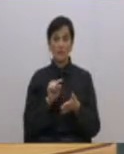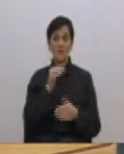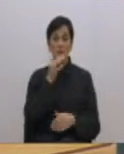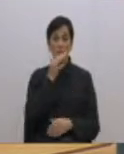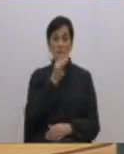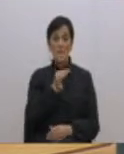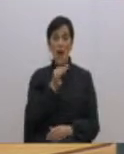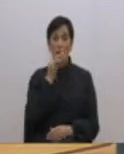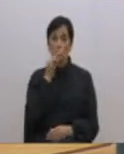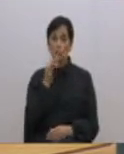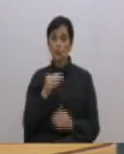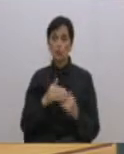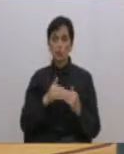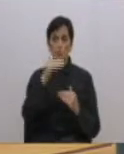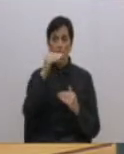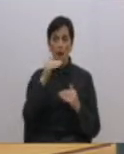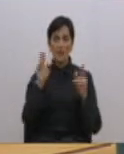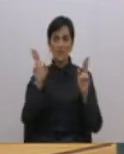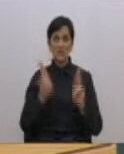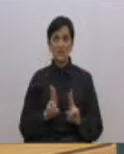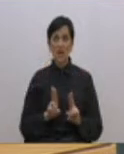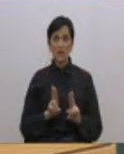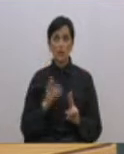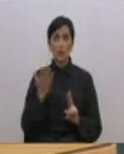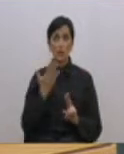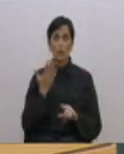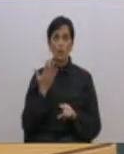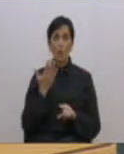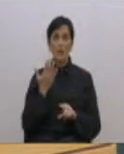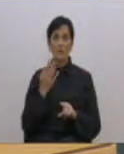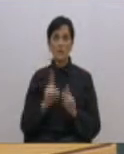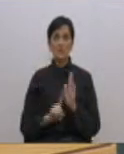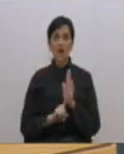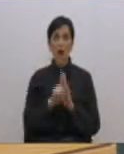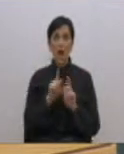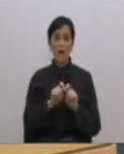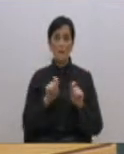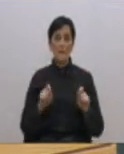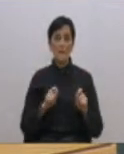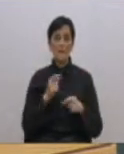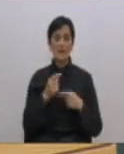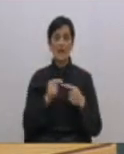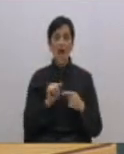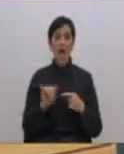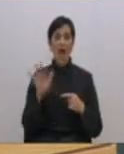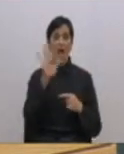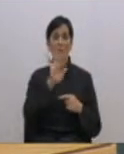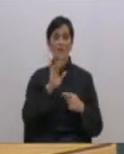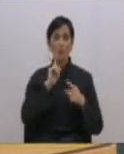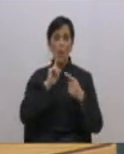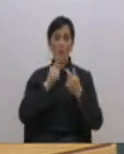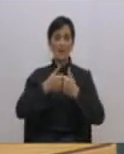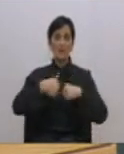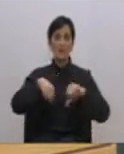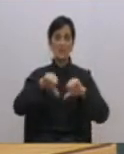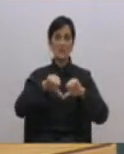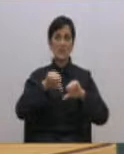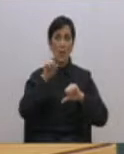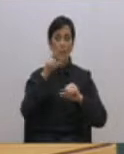პასუხობს იმ მაღალ სტანდარტებს, რომელსაც ამკვიდრებს ევროპის საბჭო თავის